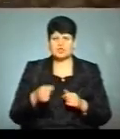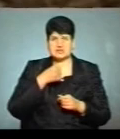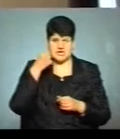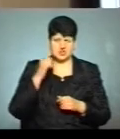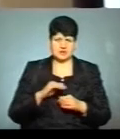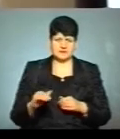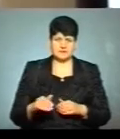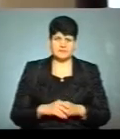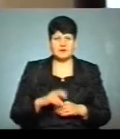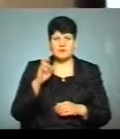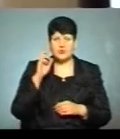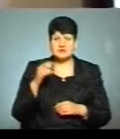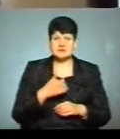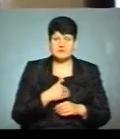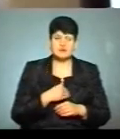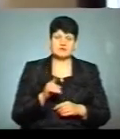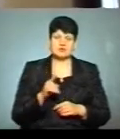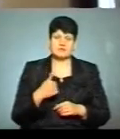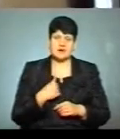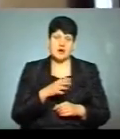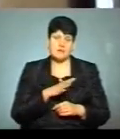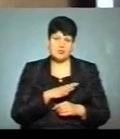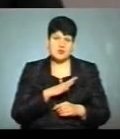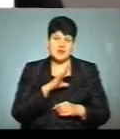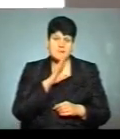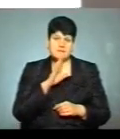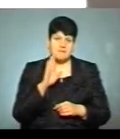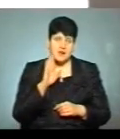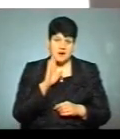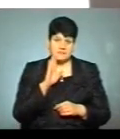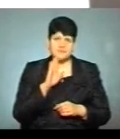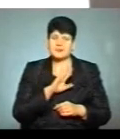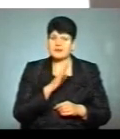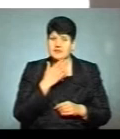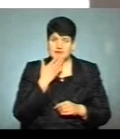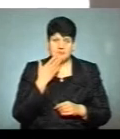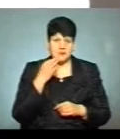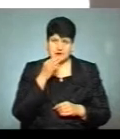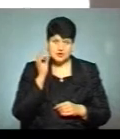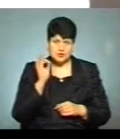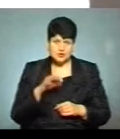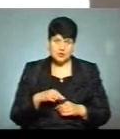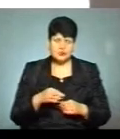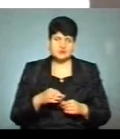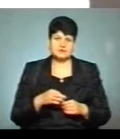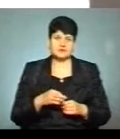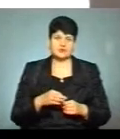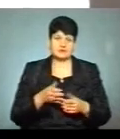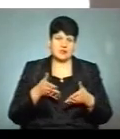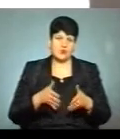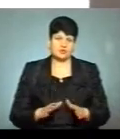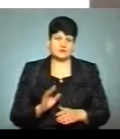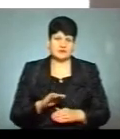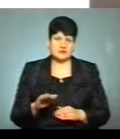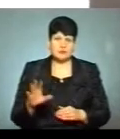старші. Бог захотів, щоб я була мамою, не маючи досвіду фізичного народження.